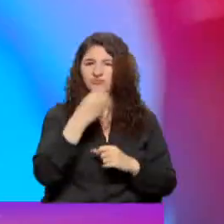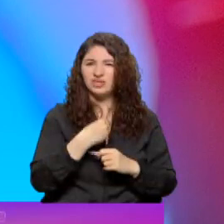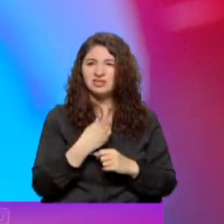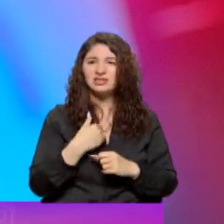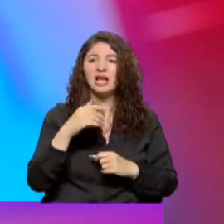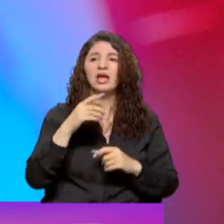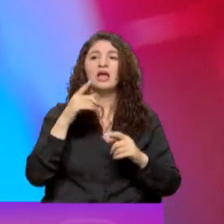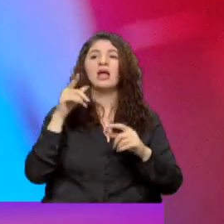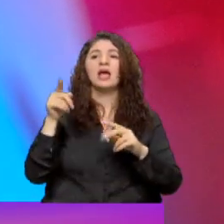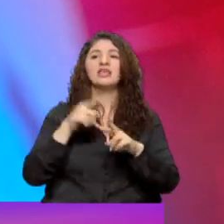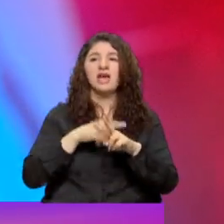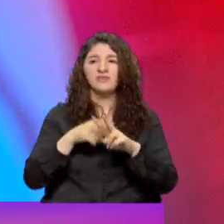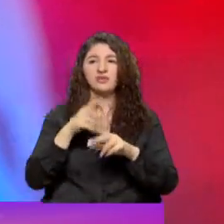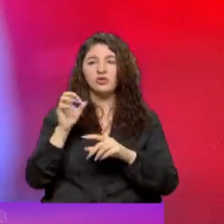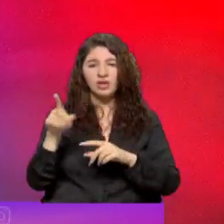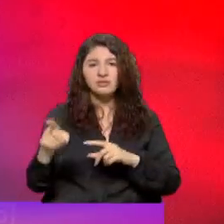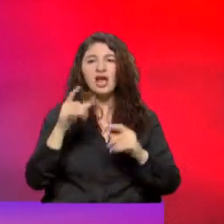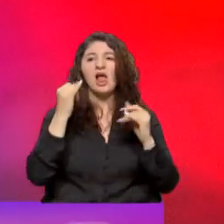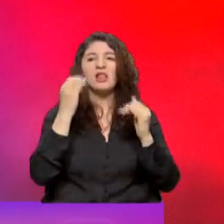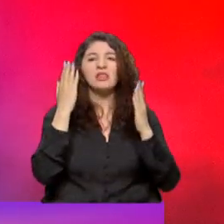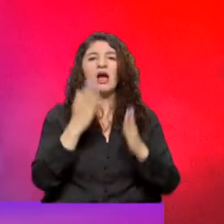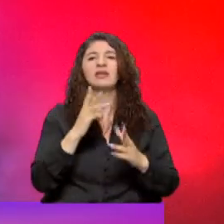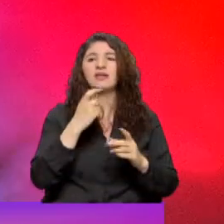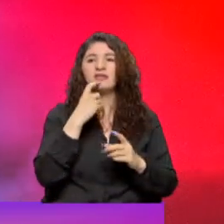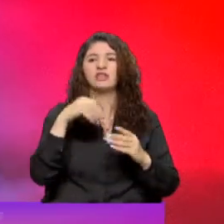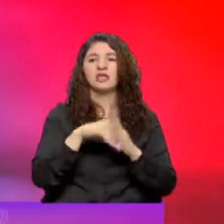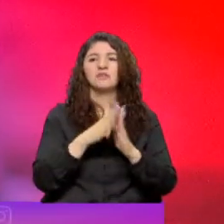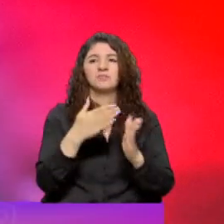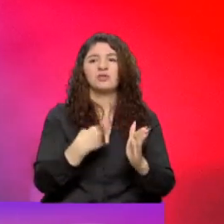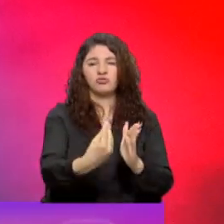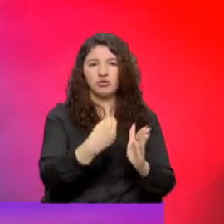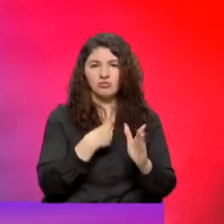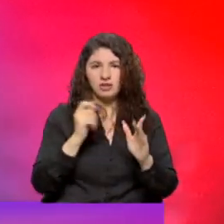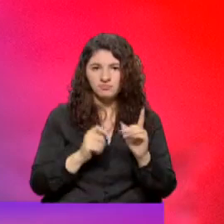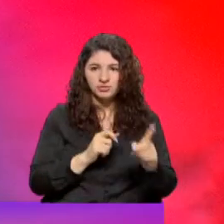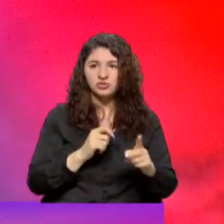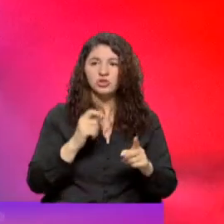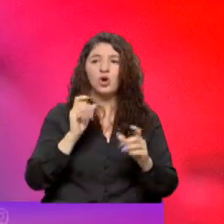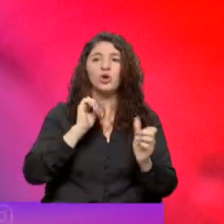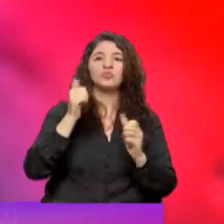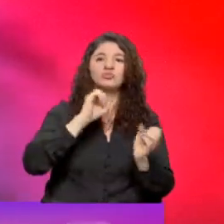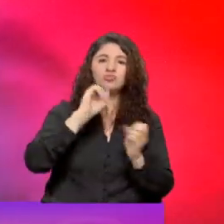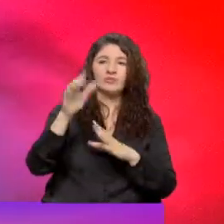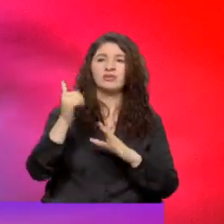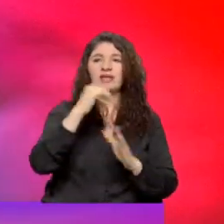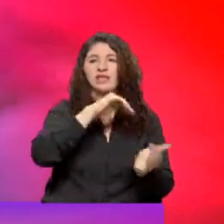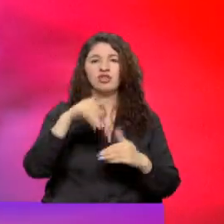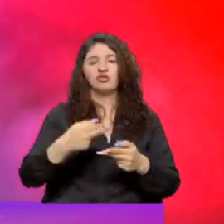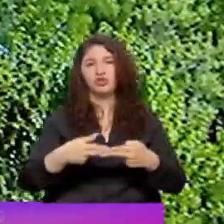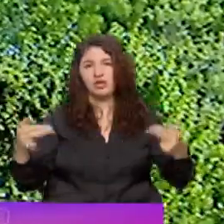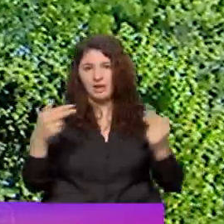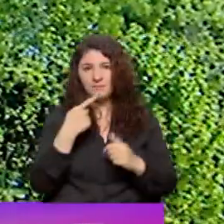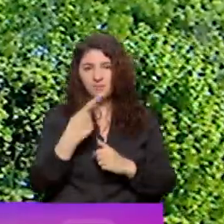Müsade ederseniz Yarın antod yan Lanetli Yıllar İçinde kitabını Bize göndermiş Sürgün ve geri dönüş Hikayem